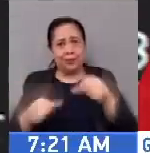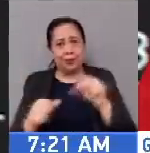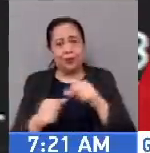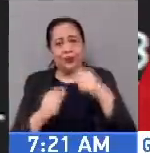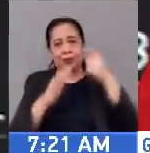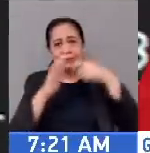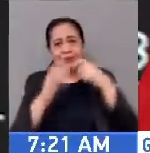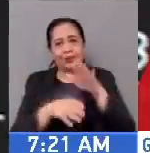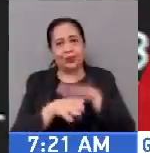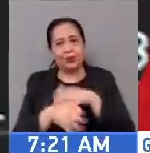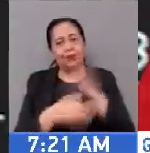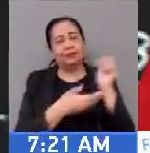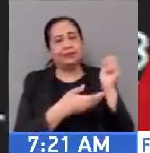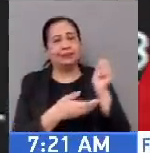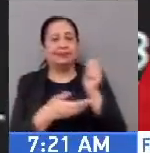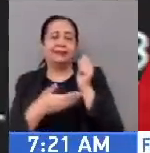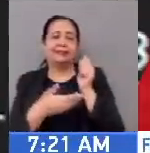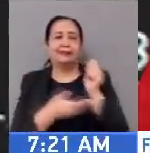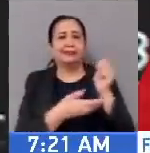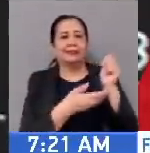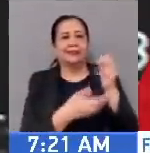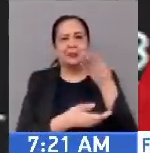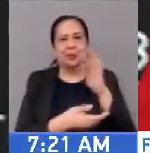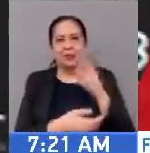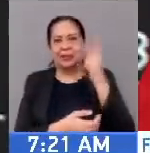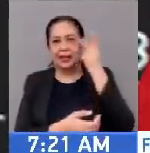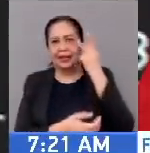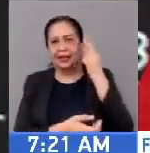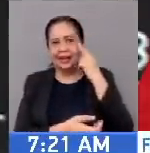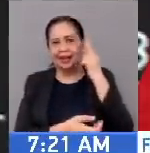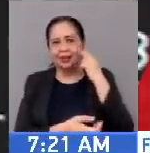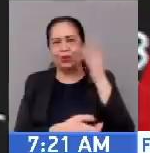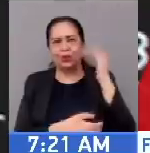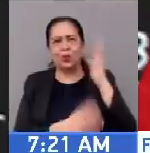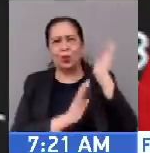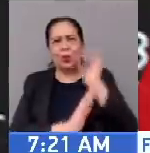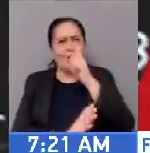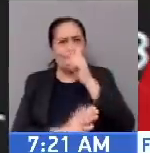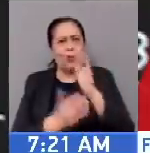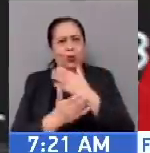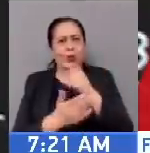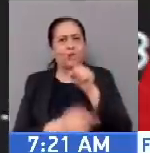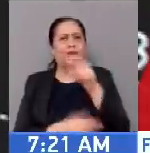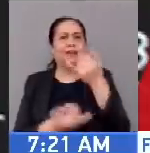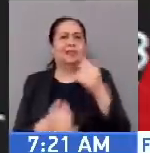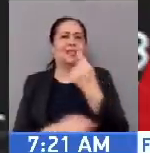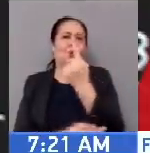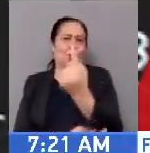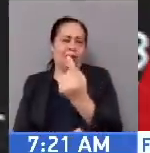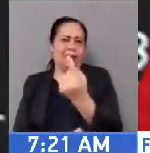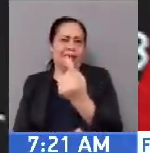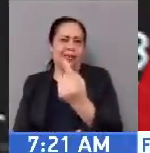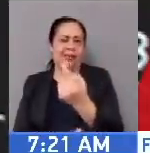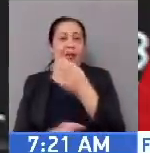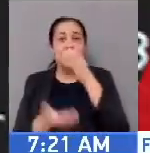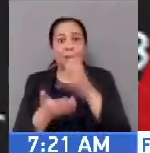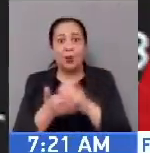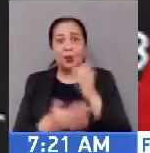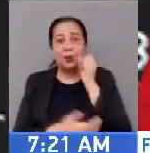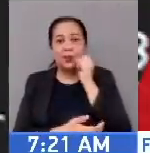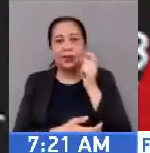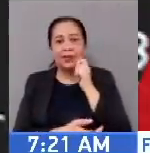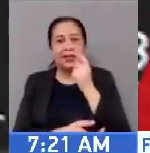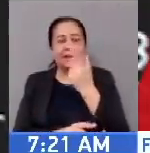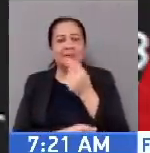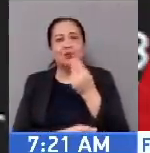ng boyfriend na si Khalil Ramos sa classic song ni Shania na You're Still the One. Nag-comment dito si Shania ng tatlong kiss face